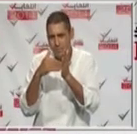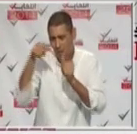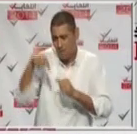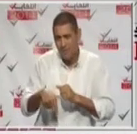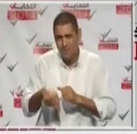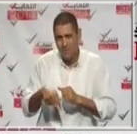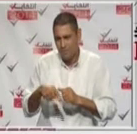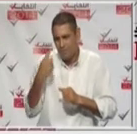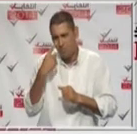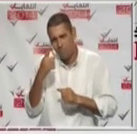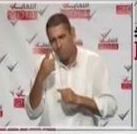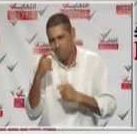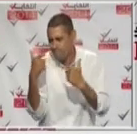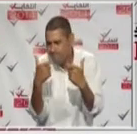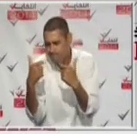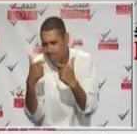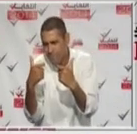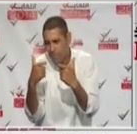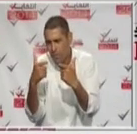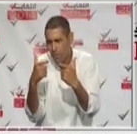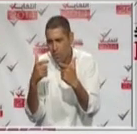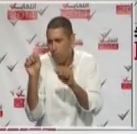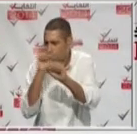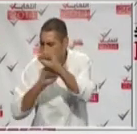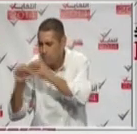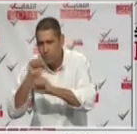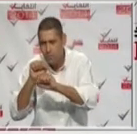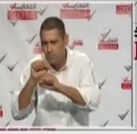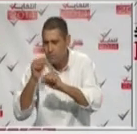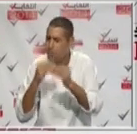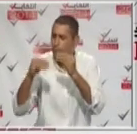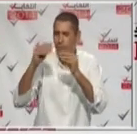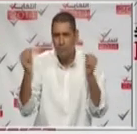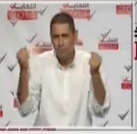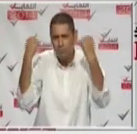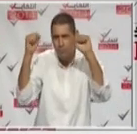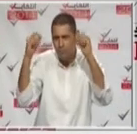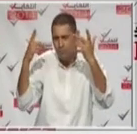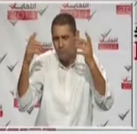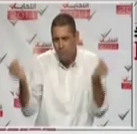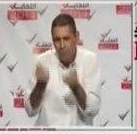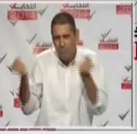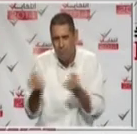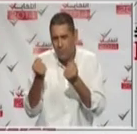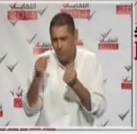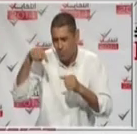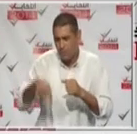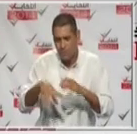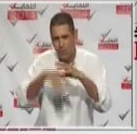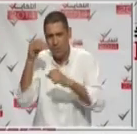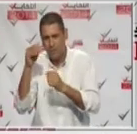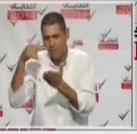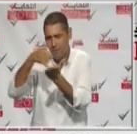يقع الاعتناء بها بتكثيف هذه النشاطات، وبطبيعة الحال التمكين من أن تخرج هذه المنطقة من